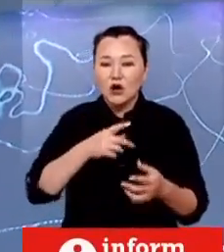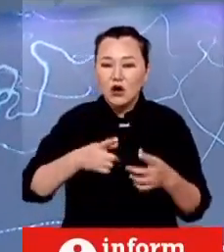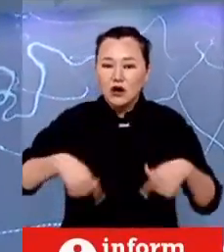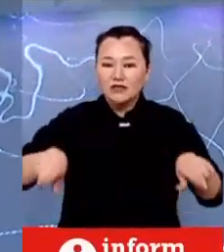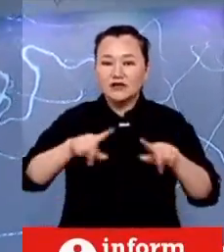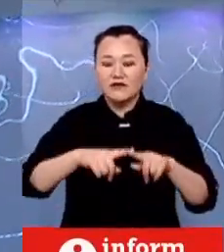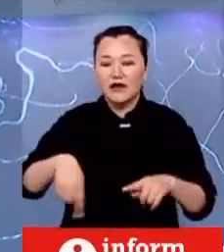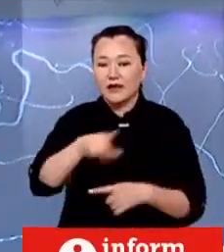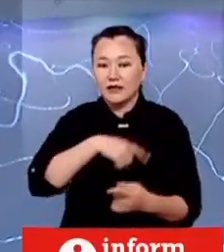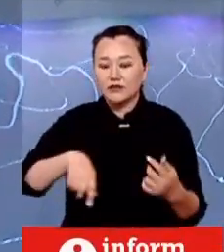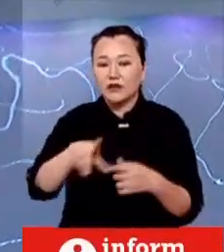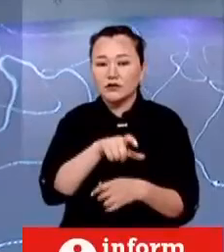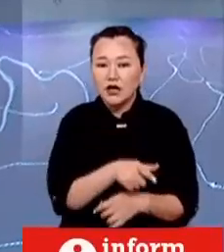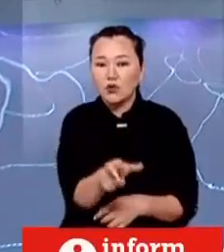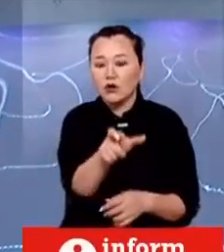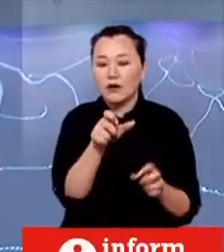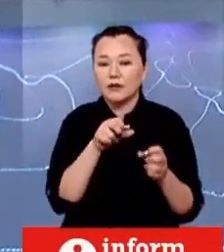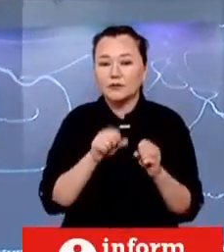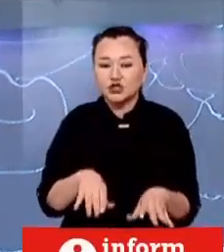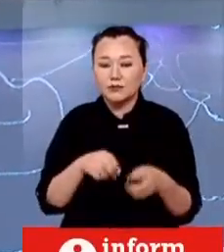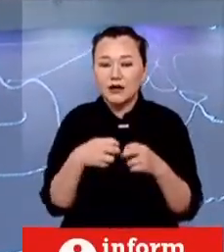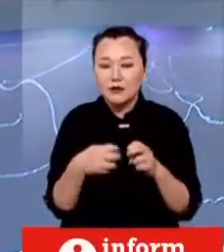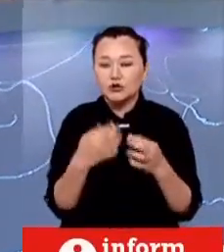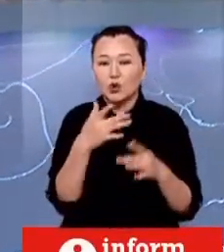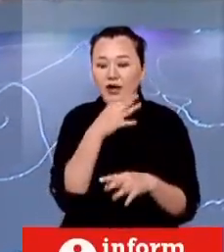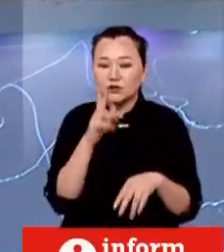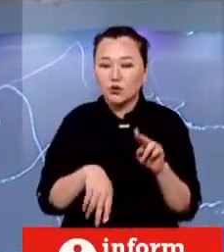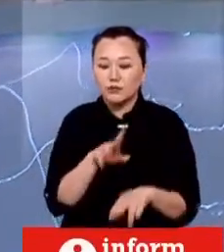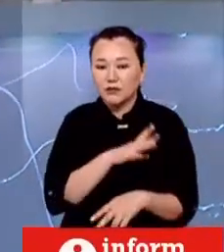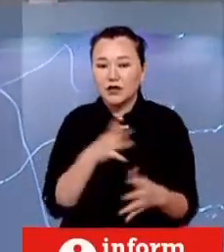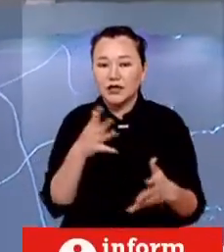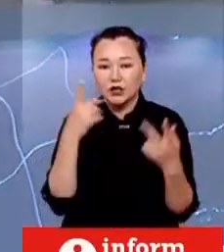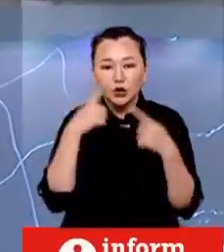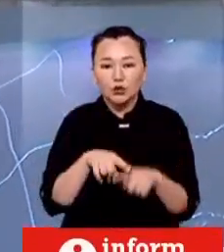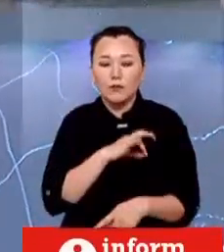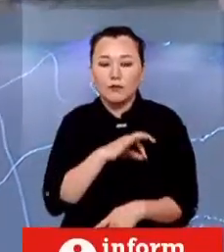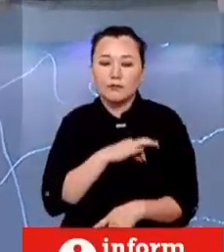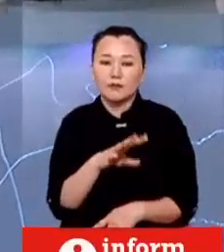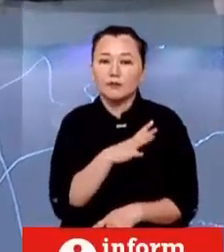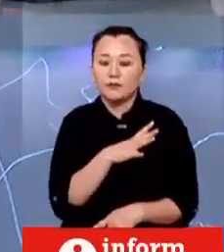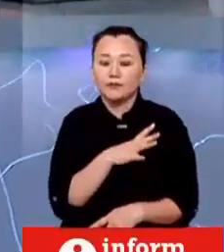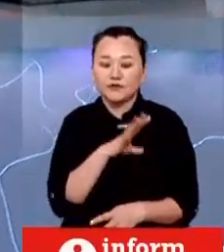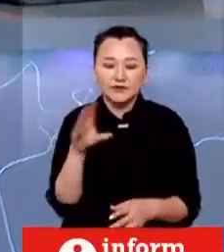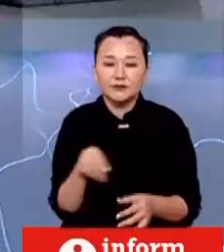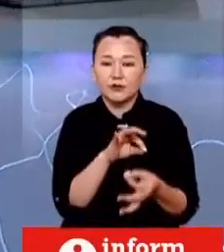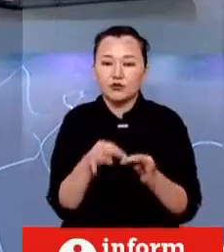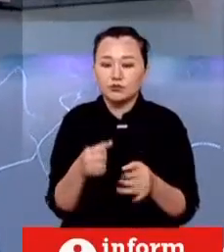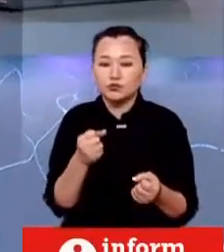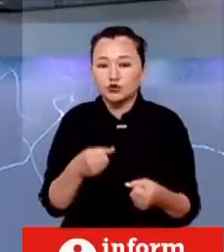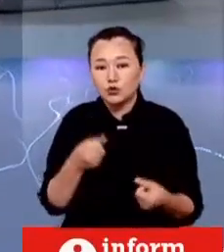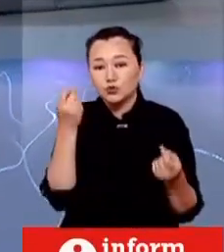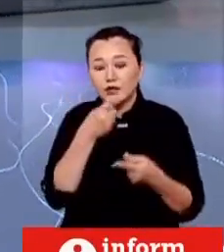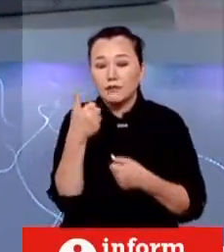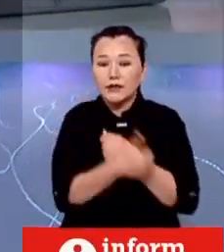автомобильная дорога решит проблему заторов Сколько лет ее устроили и какие технологии применяли все подробности вы можете узнать